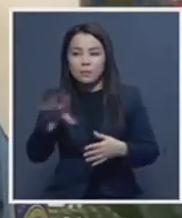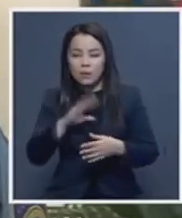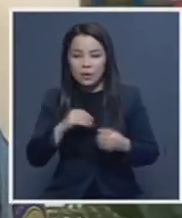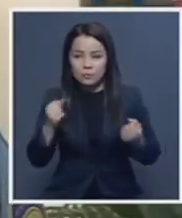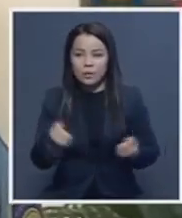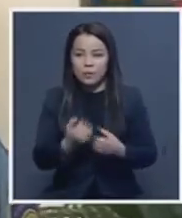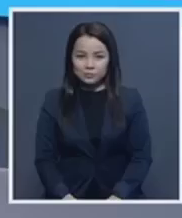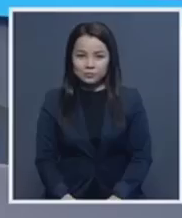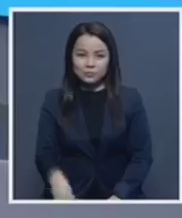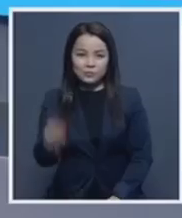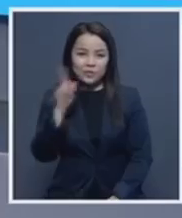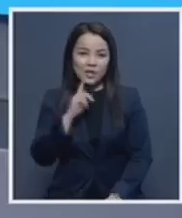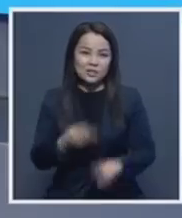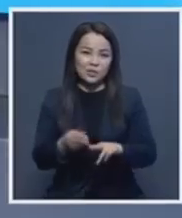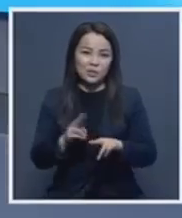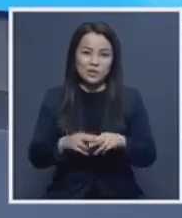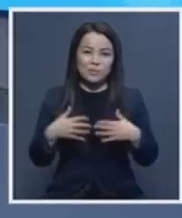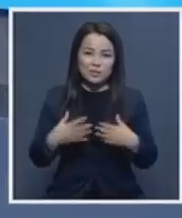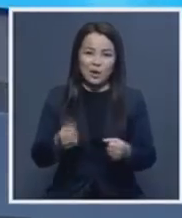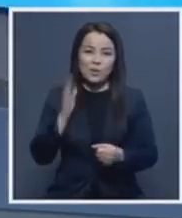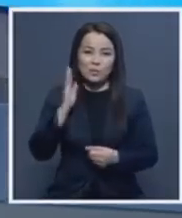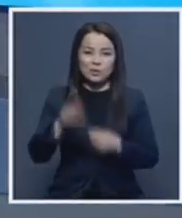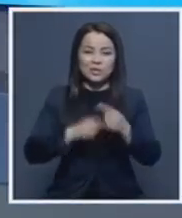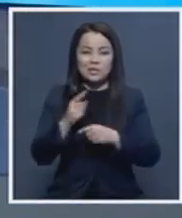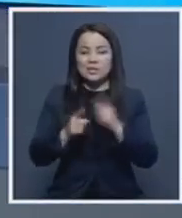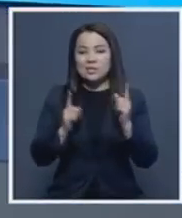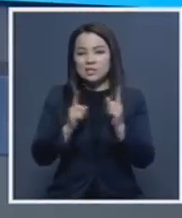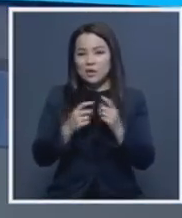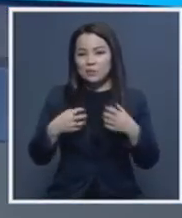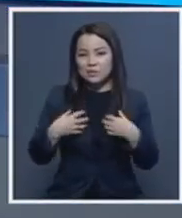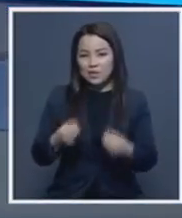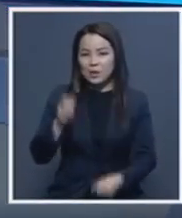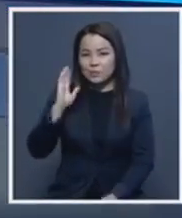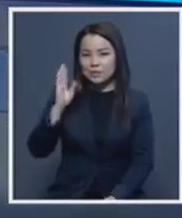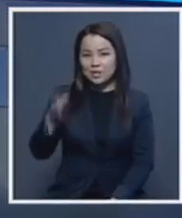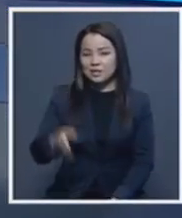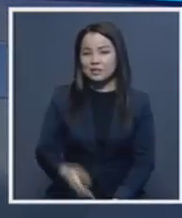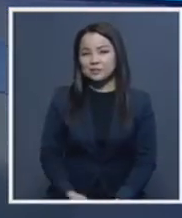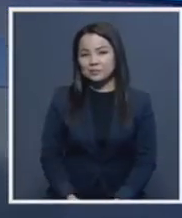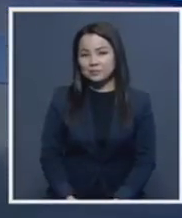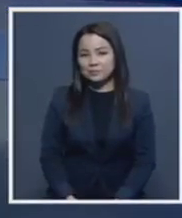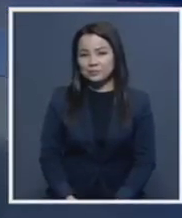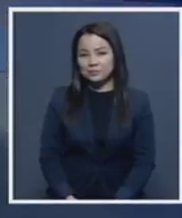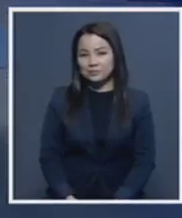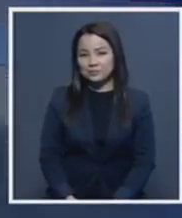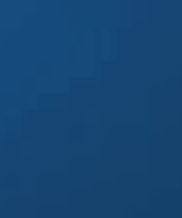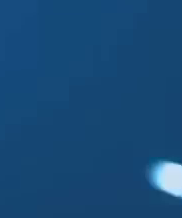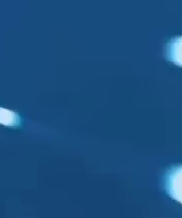жақсы іспен айналысып жүр. Назарларыңызға рахмет. Мен сіздермен эфирде ертең жолығам. Жаңалық күтіңіздер.